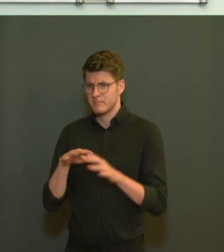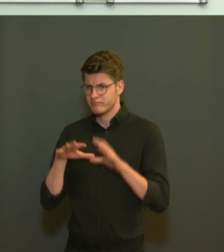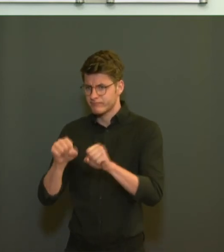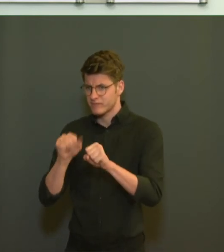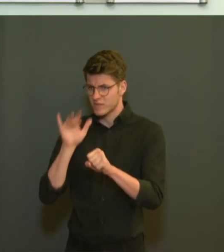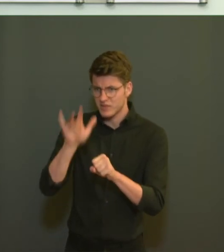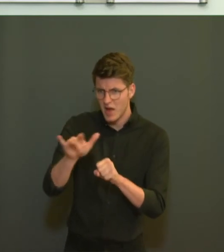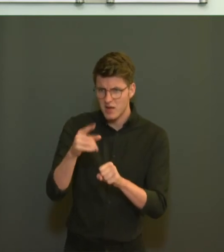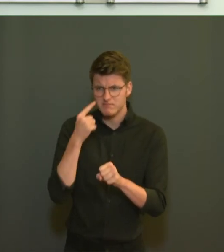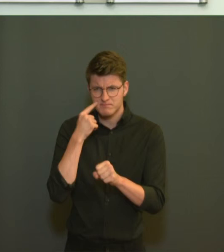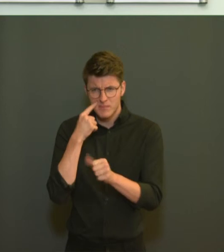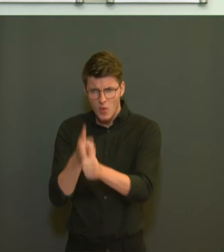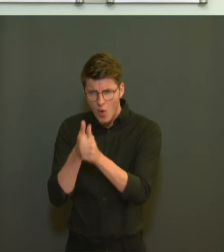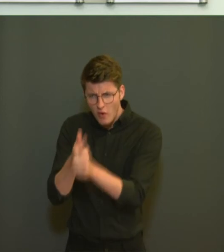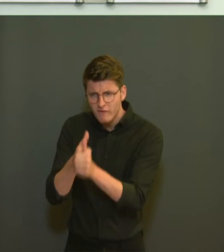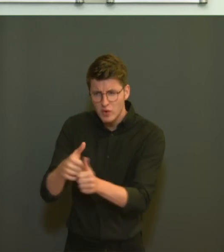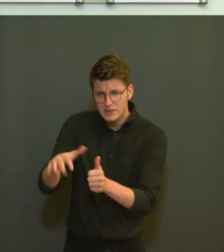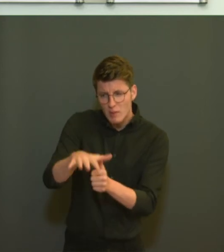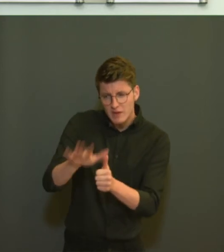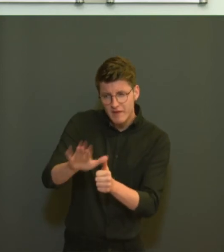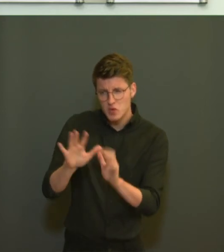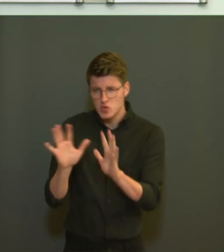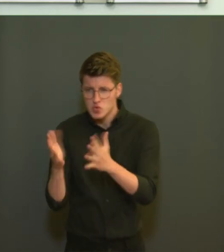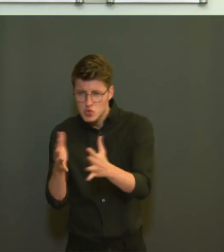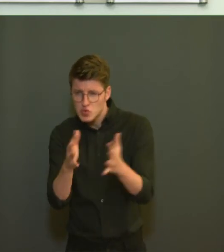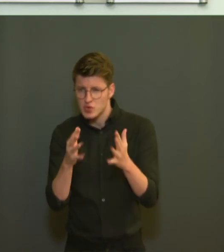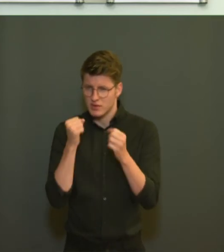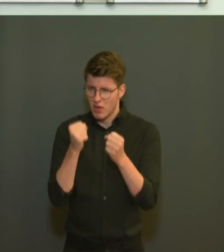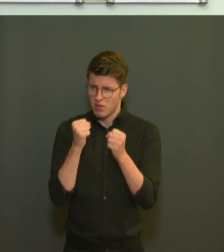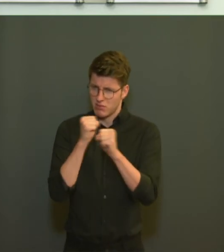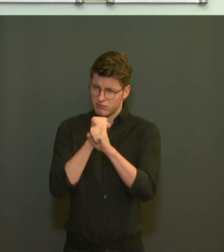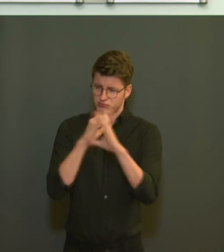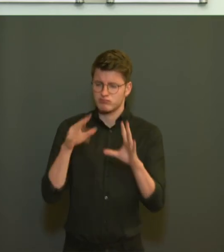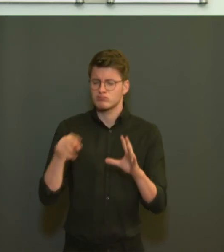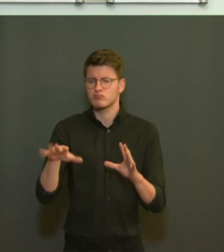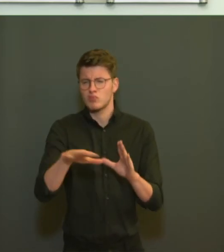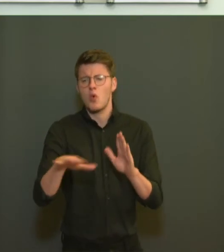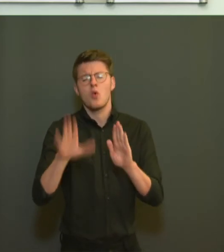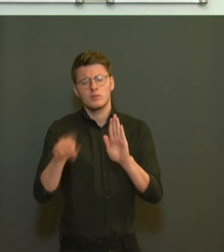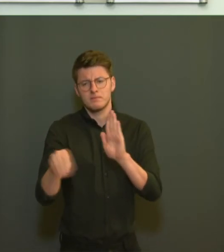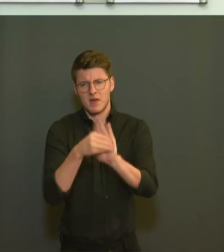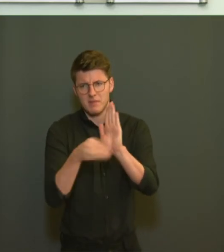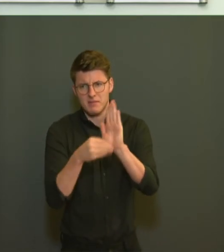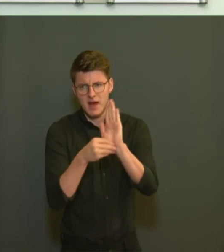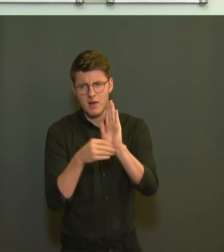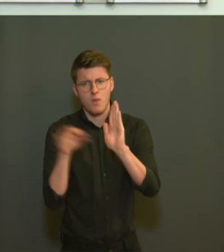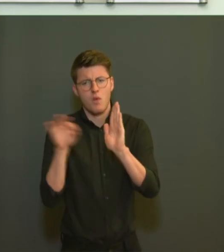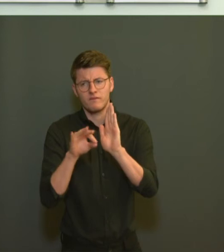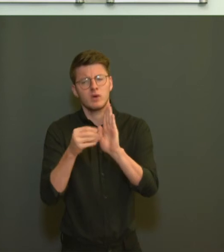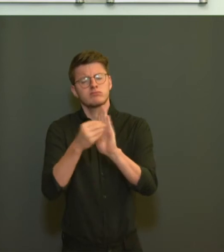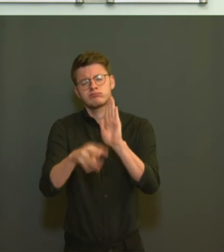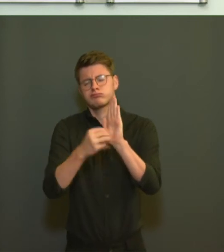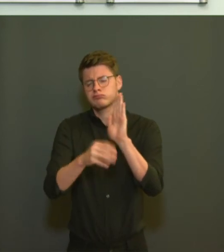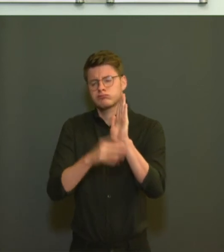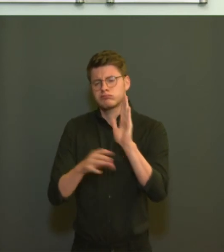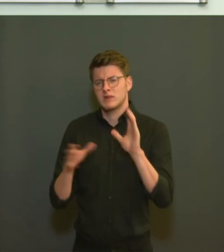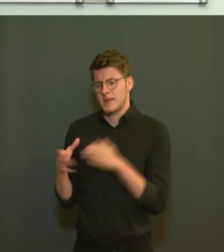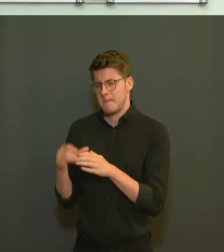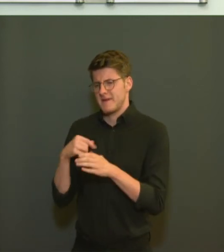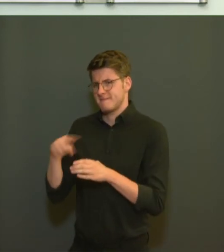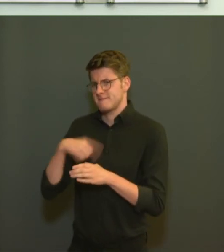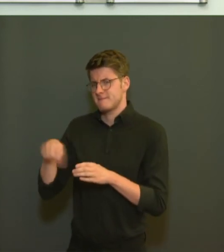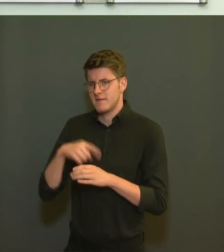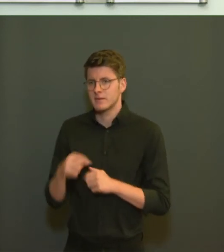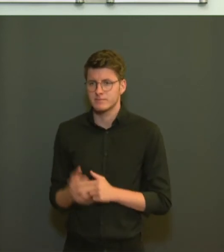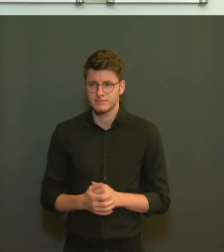te stellen of ook af te bouwen. Zo kan er onder andere besloten worden om de scholen om te schakelen van